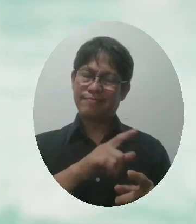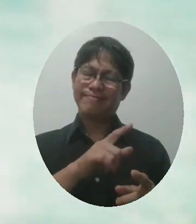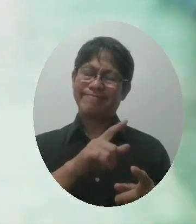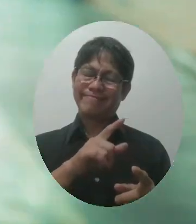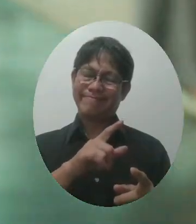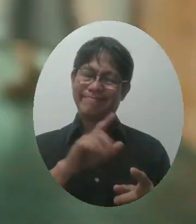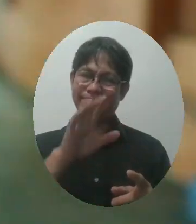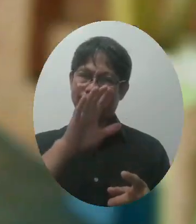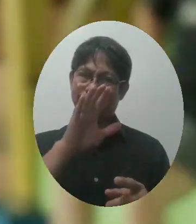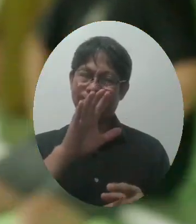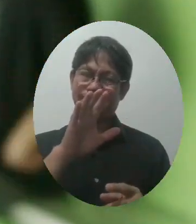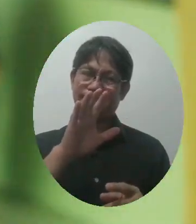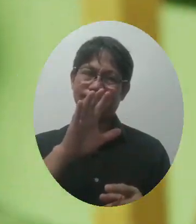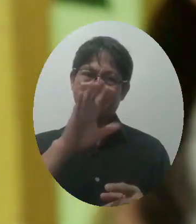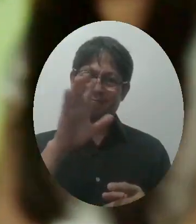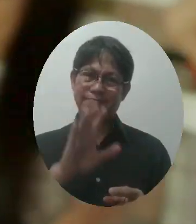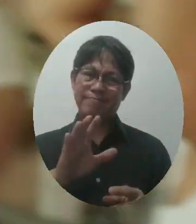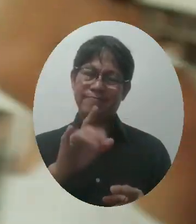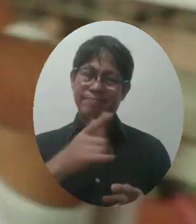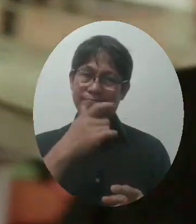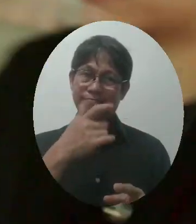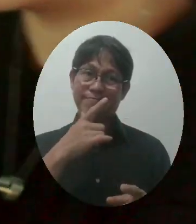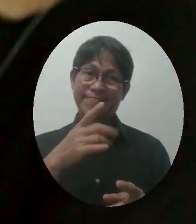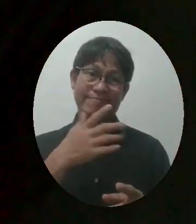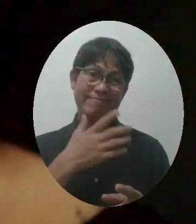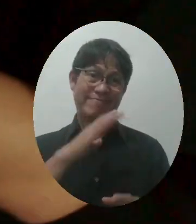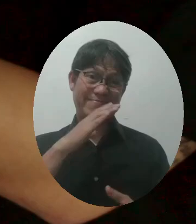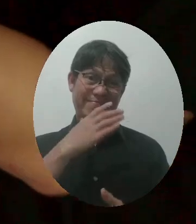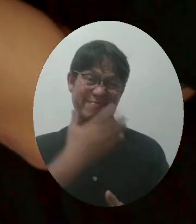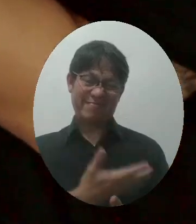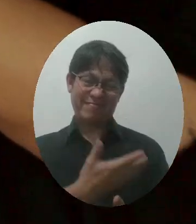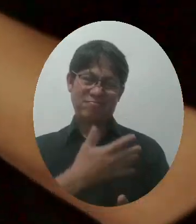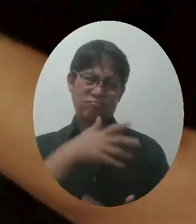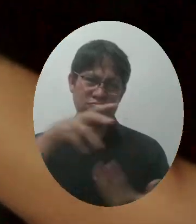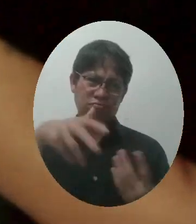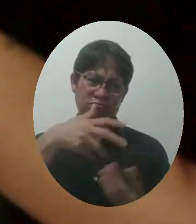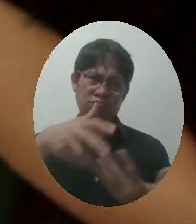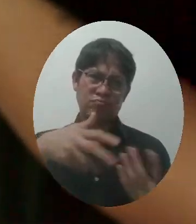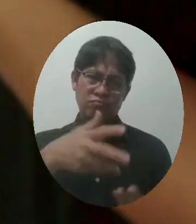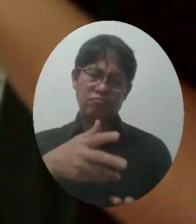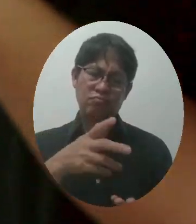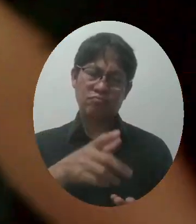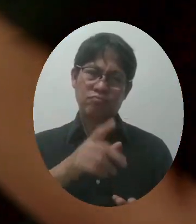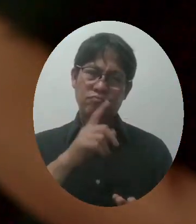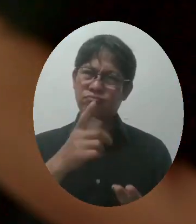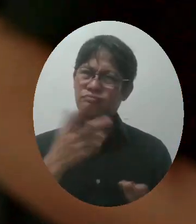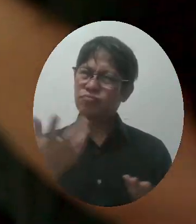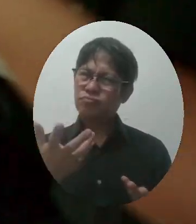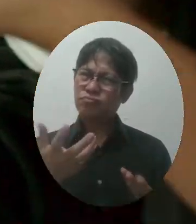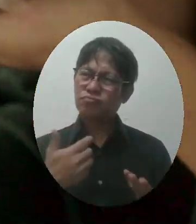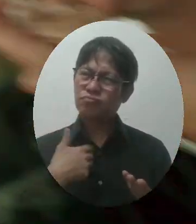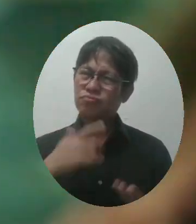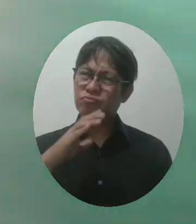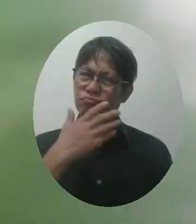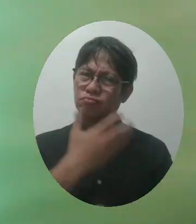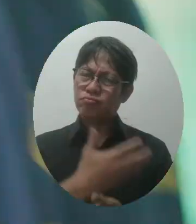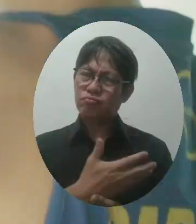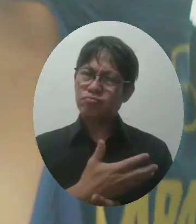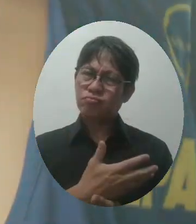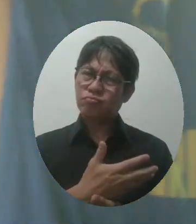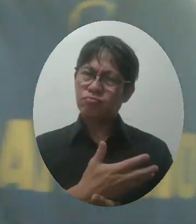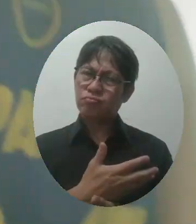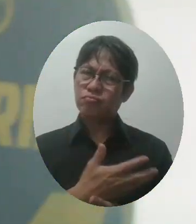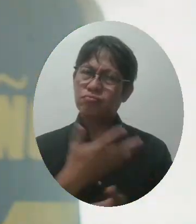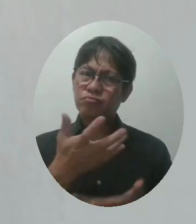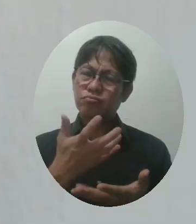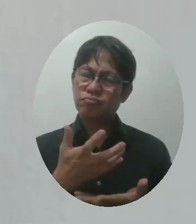siya na hindi mangyayari ito sa kanyang anak. Mahusay din naman daw makisama ang bata sa ibang tao. Ang pangarap ko lang naman sa